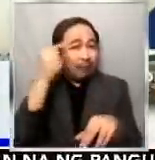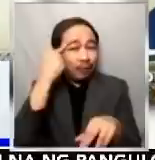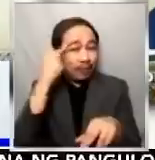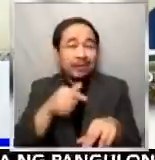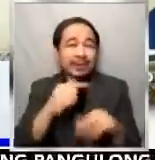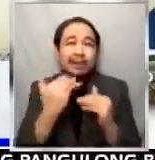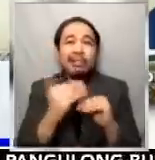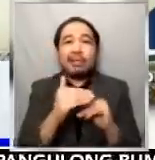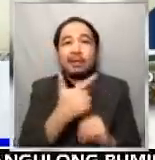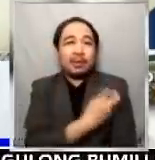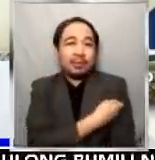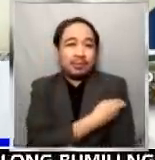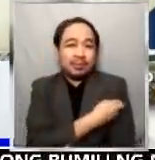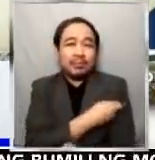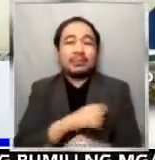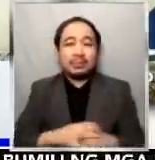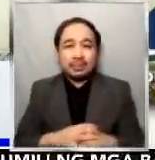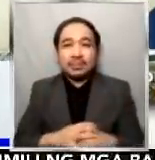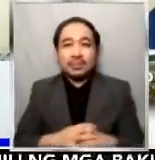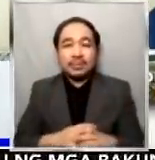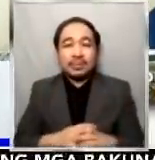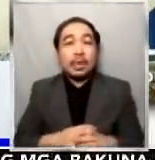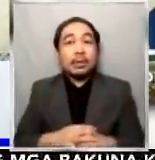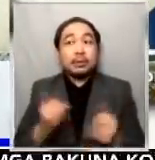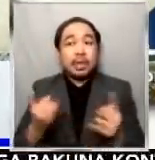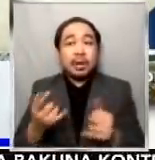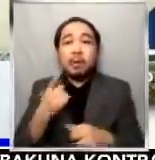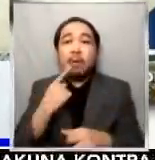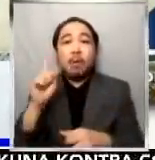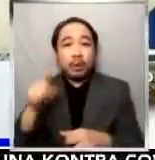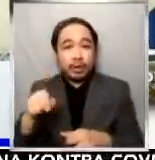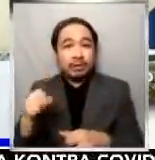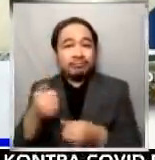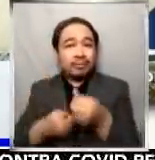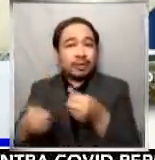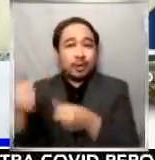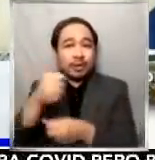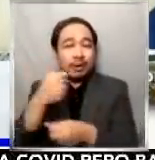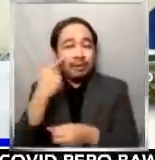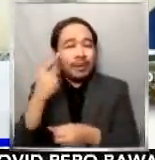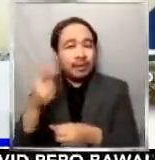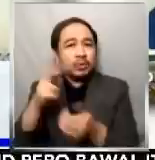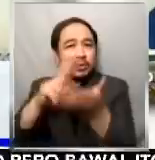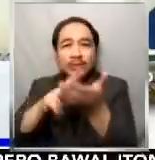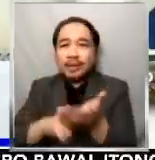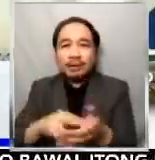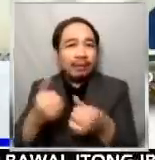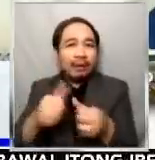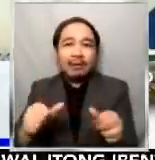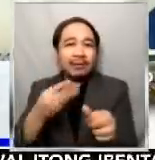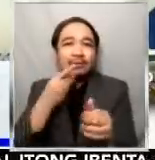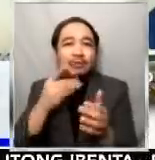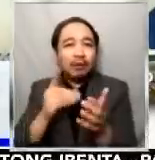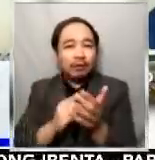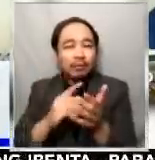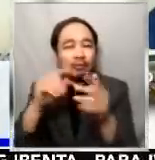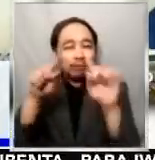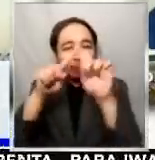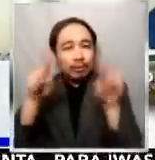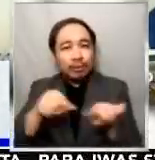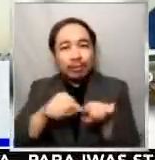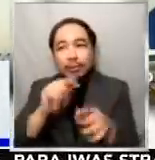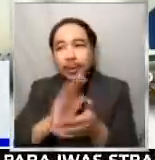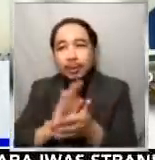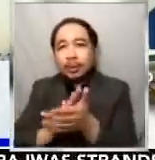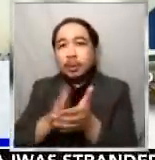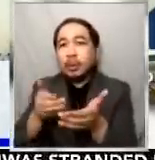Secretary Galvez to sign any and all documents that would allow the private sector to